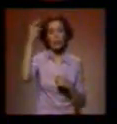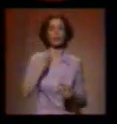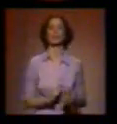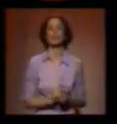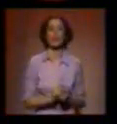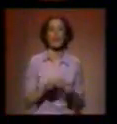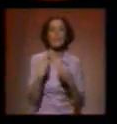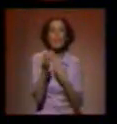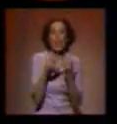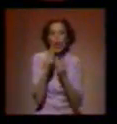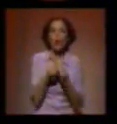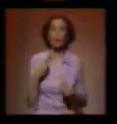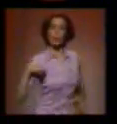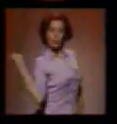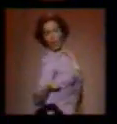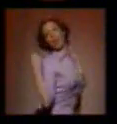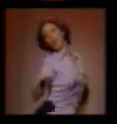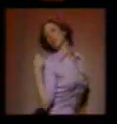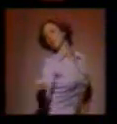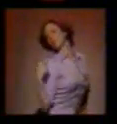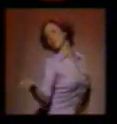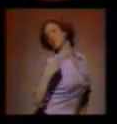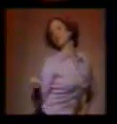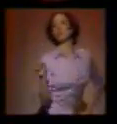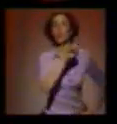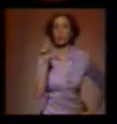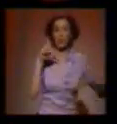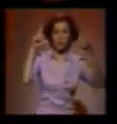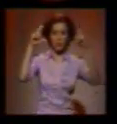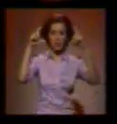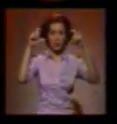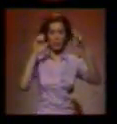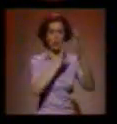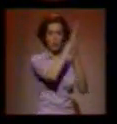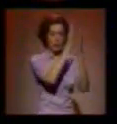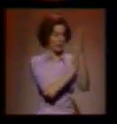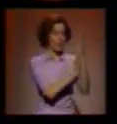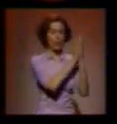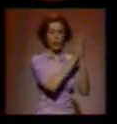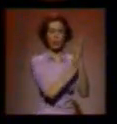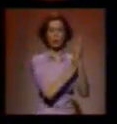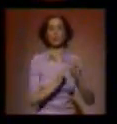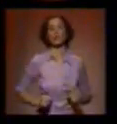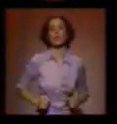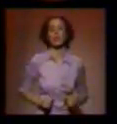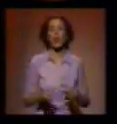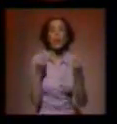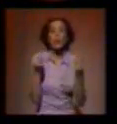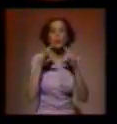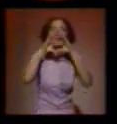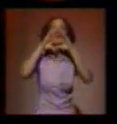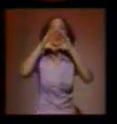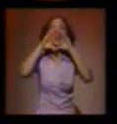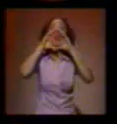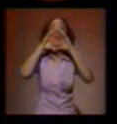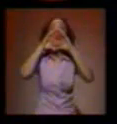Dans Sex and Shopping, vous découvrirez comment ceux qui ne font pas la une de la presse économique gagnent leur vie. Quel est leur